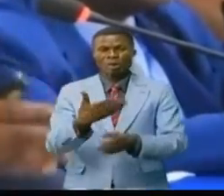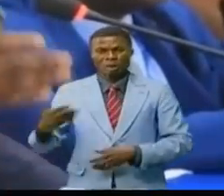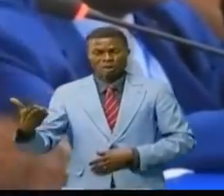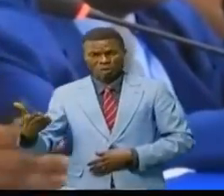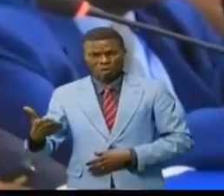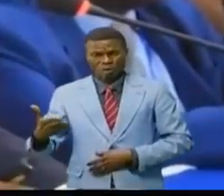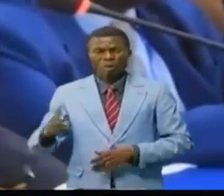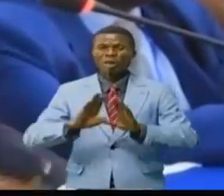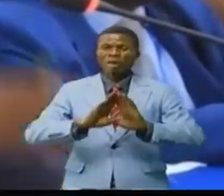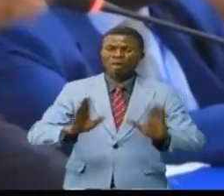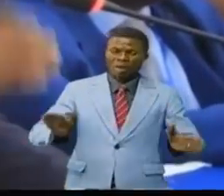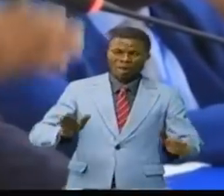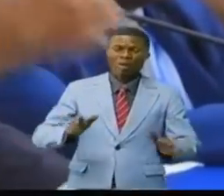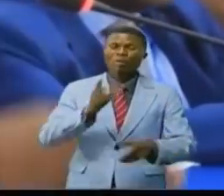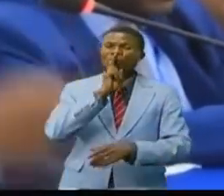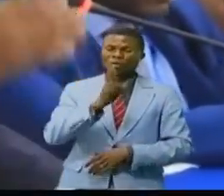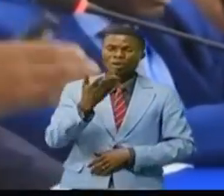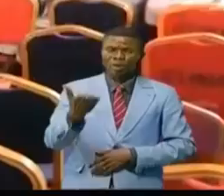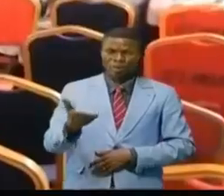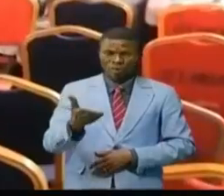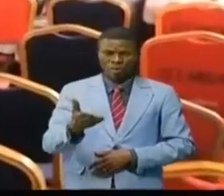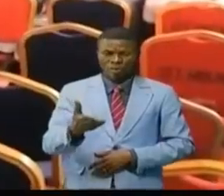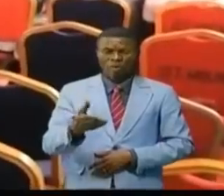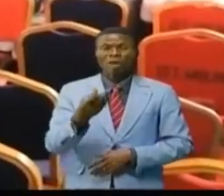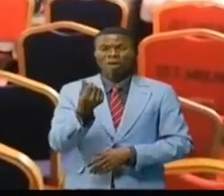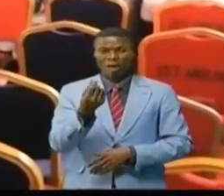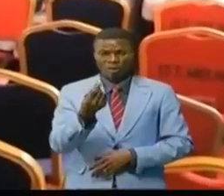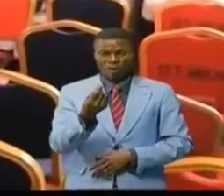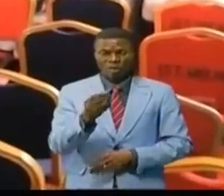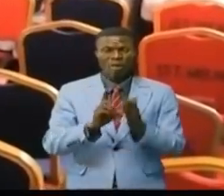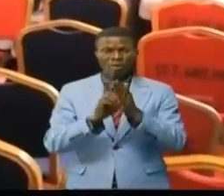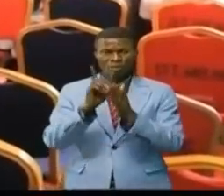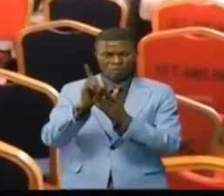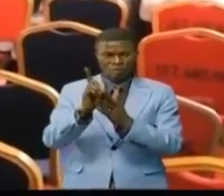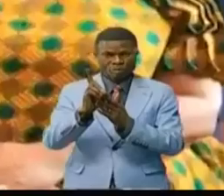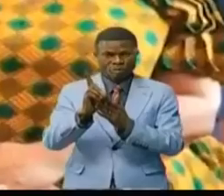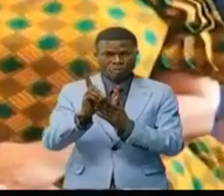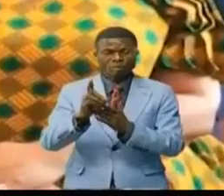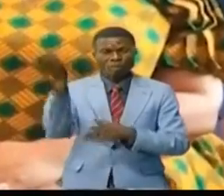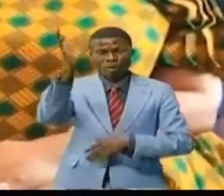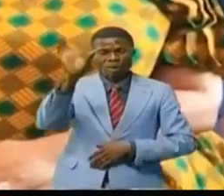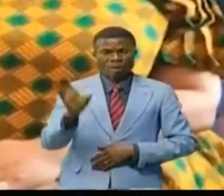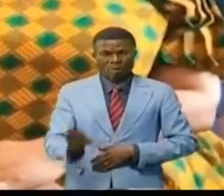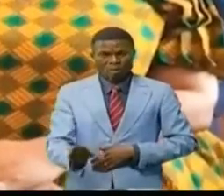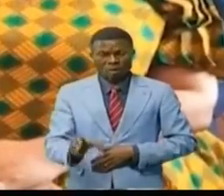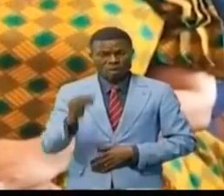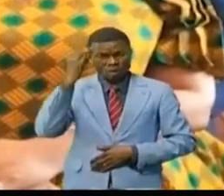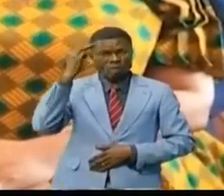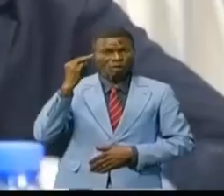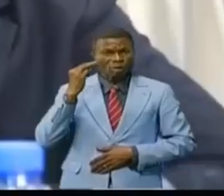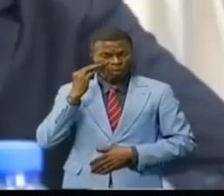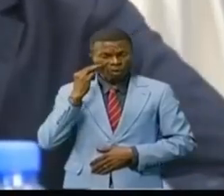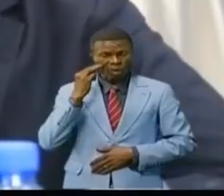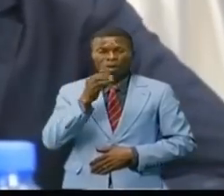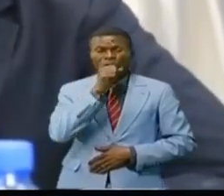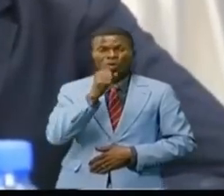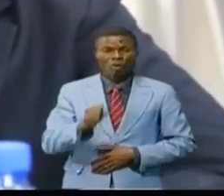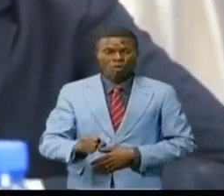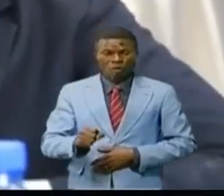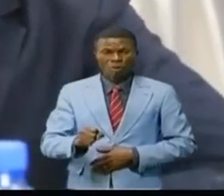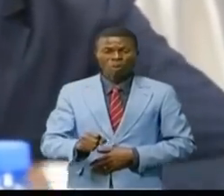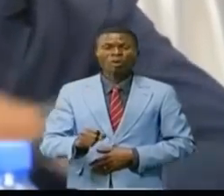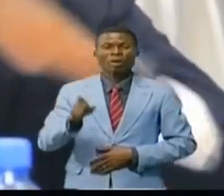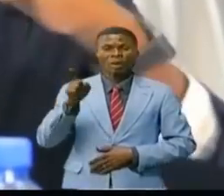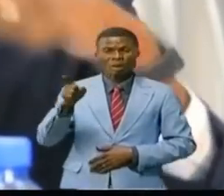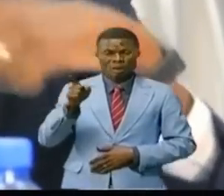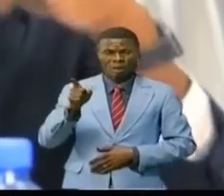en potentialité réelle. Parlant du financement du développement du Congo central, le ministre honoraire Moukoko Samba